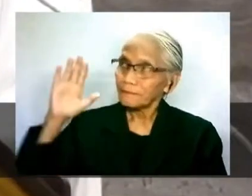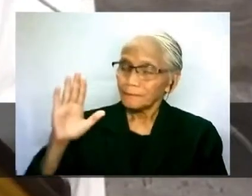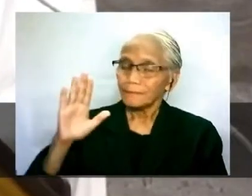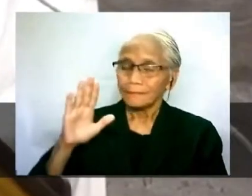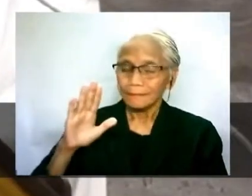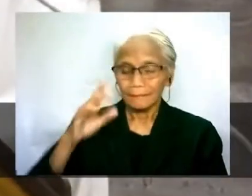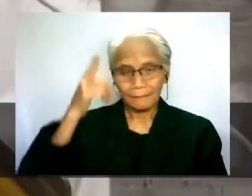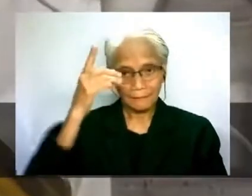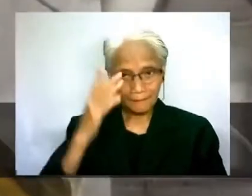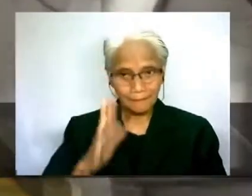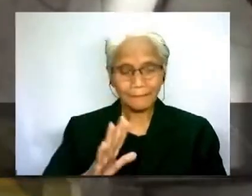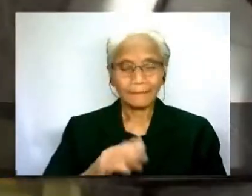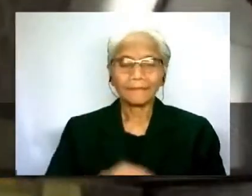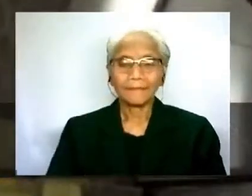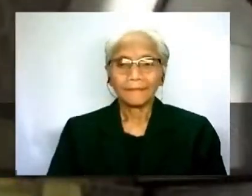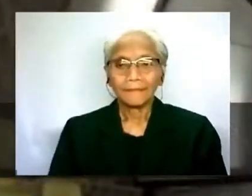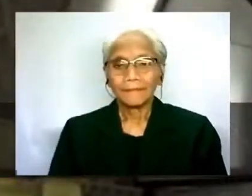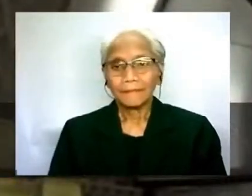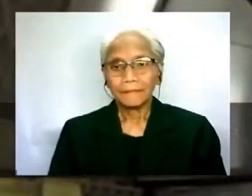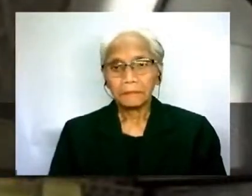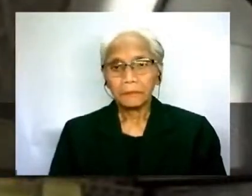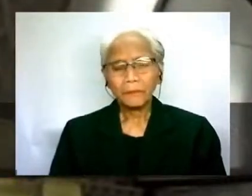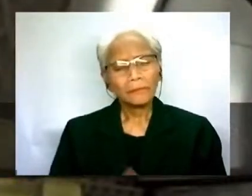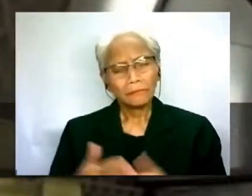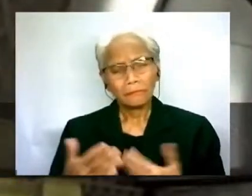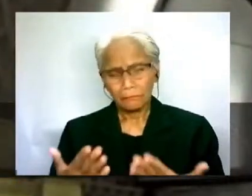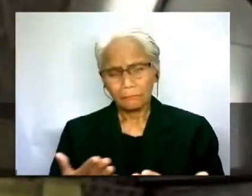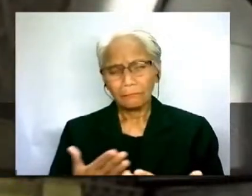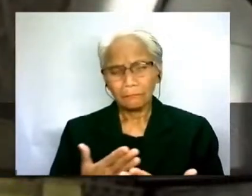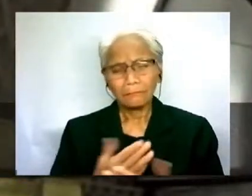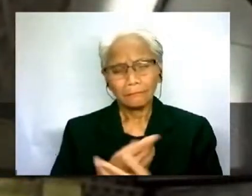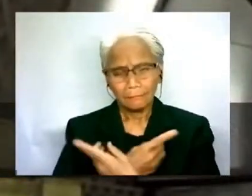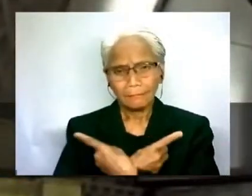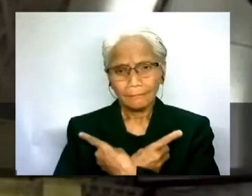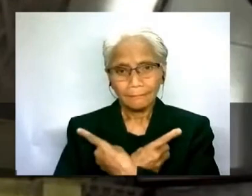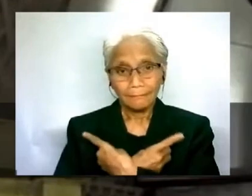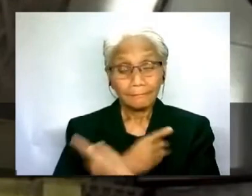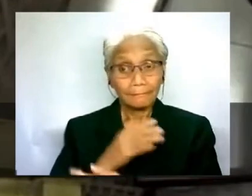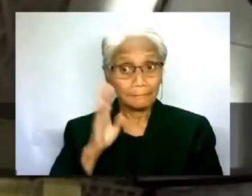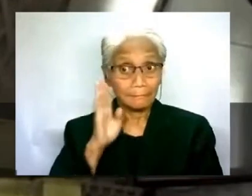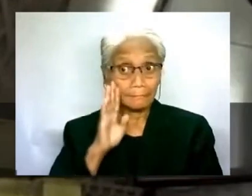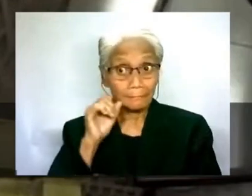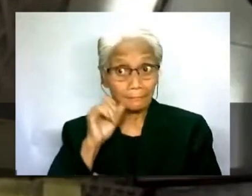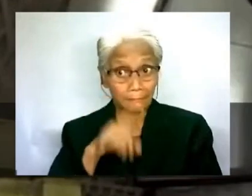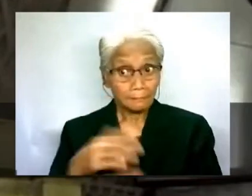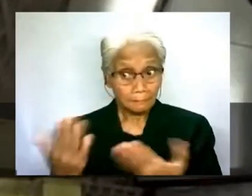niya. Kaya mga minamahal na kapatid, sa umagang ito,